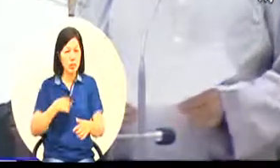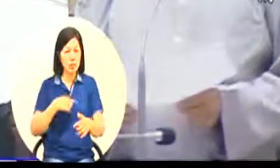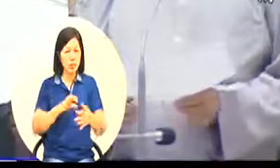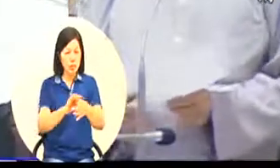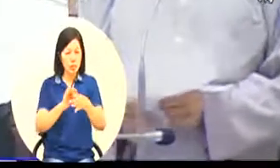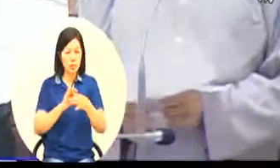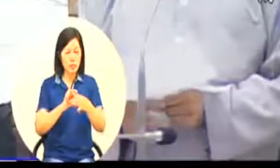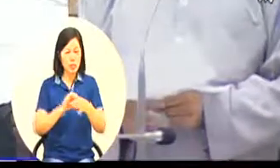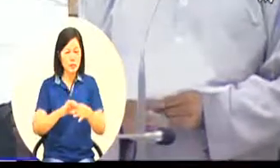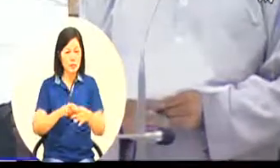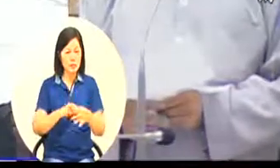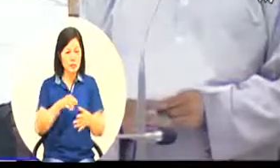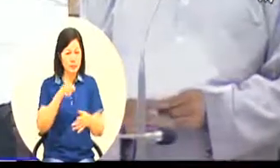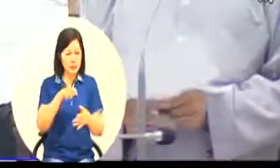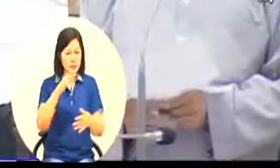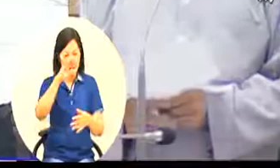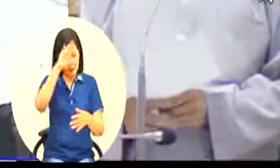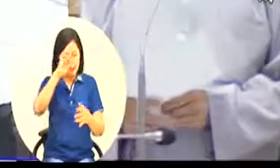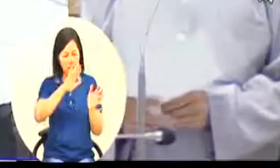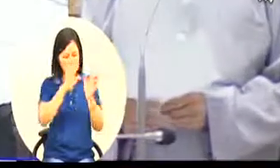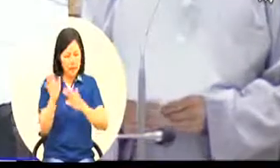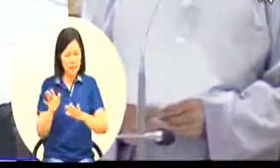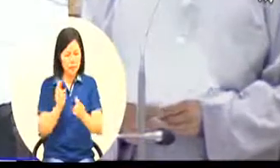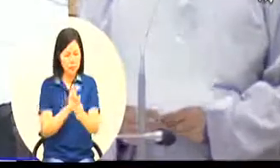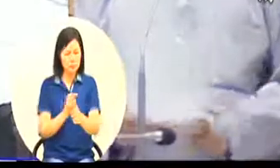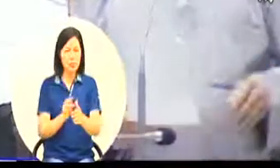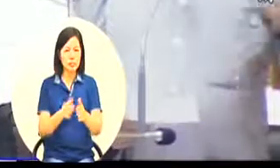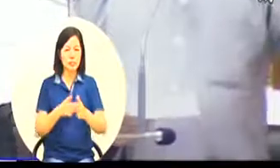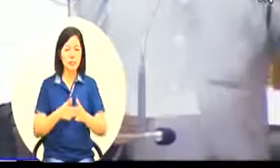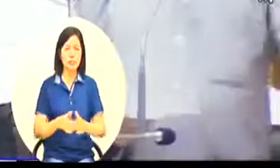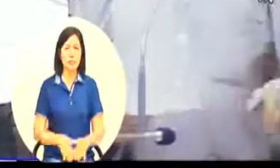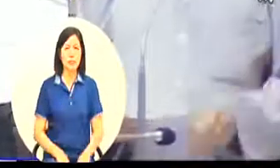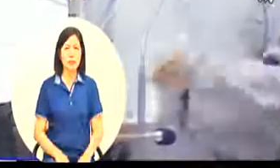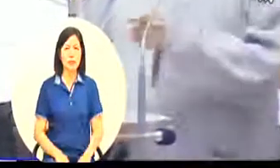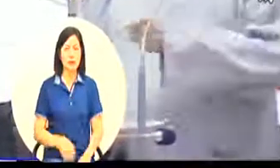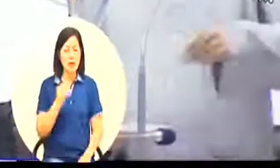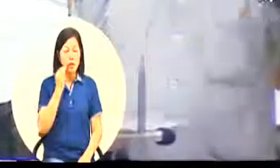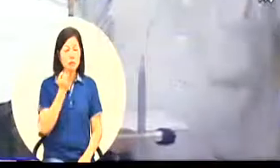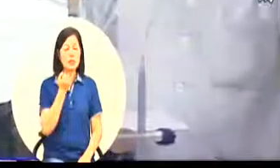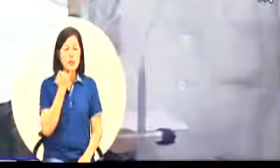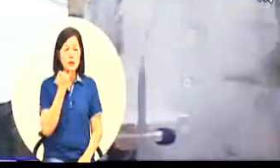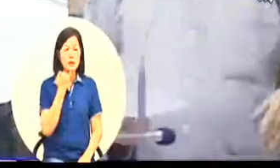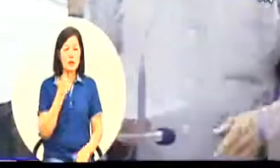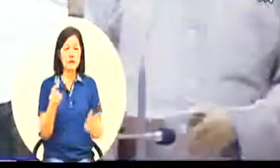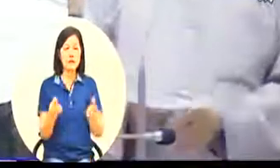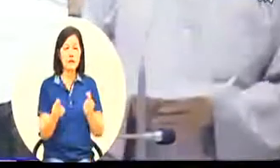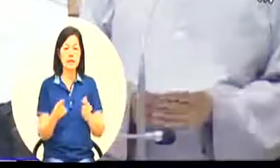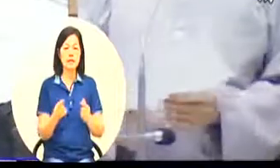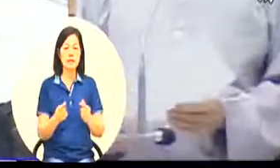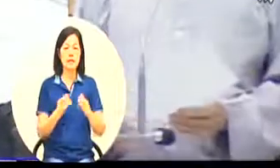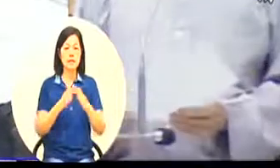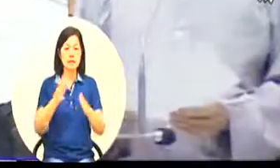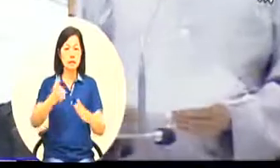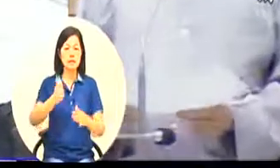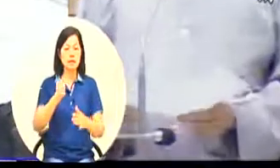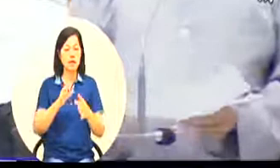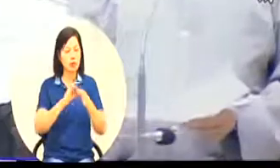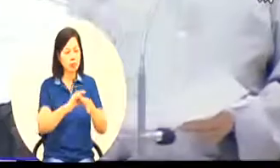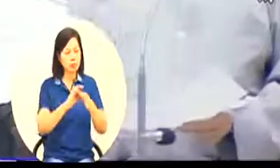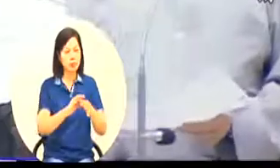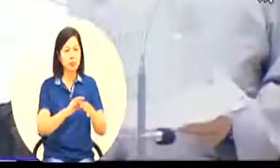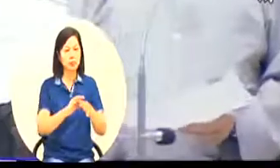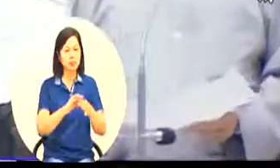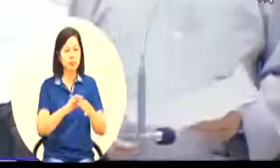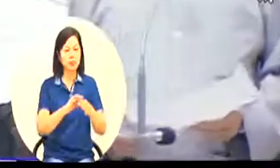规个病情的照顾。 那当我那陈局长，你要较关心一下吼，像迄